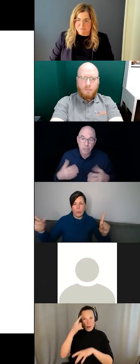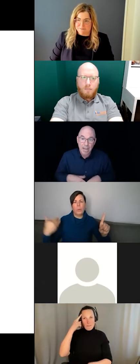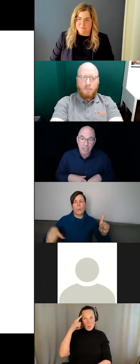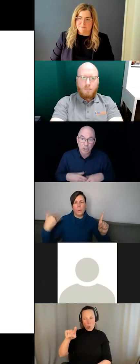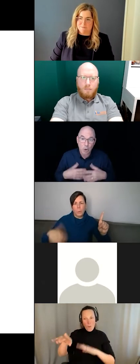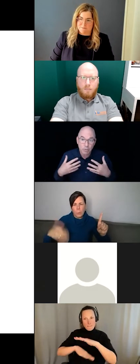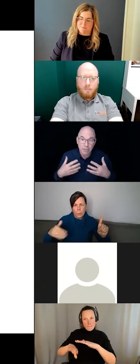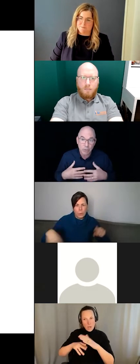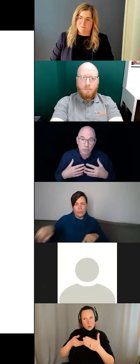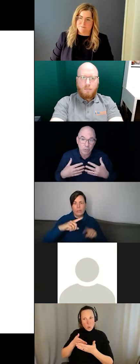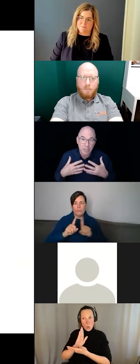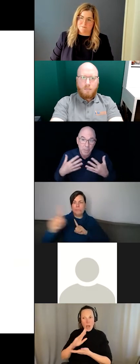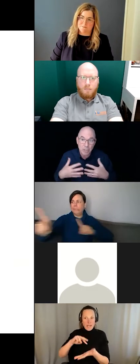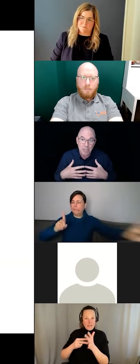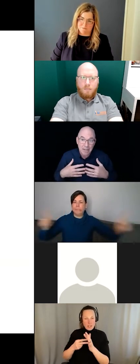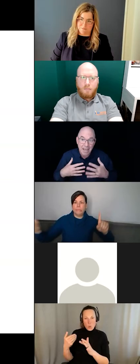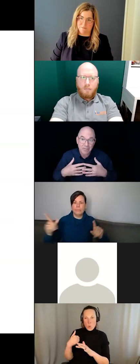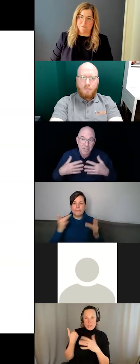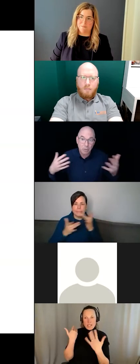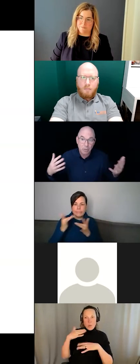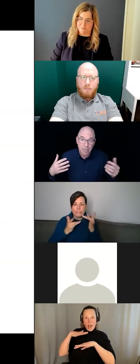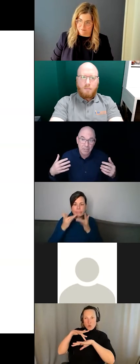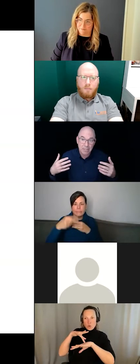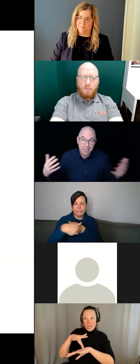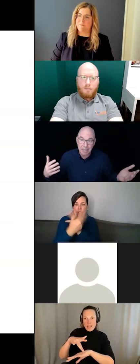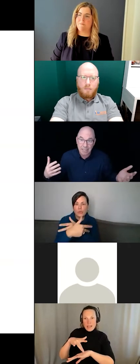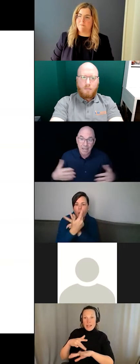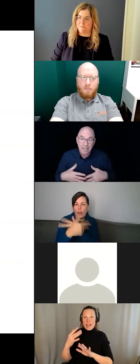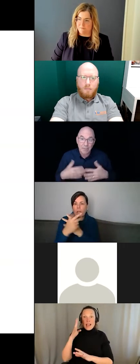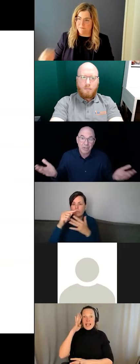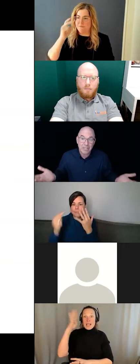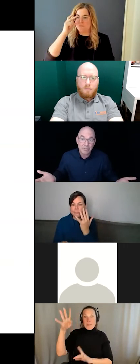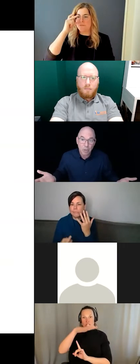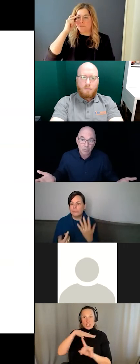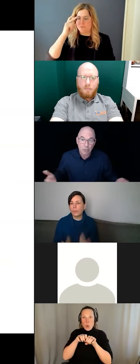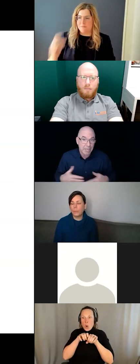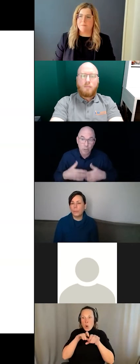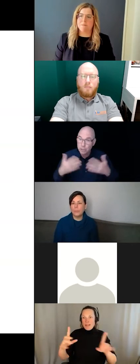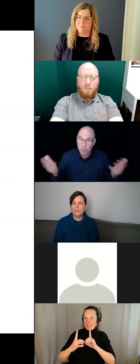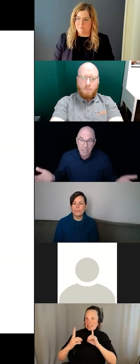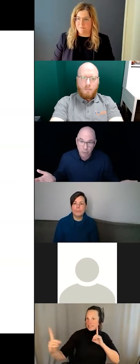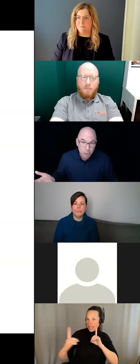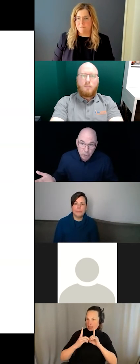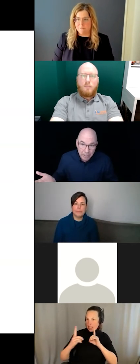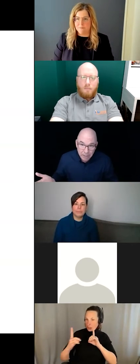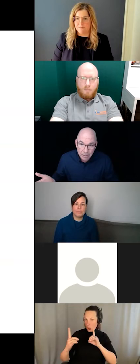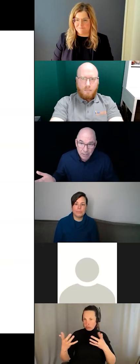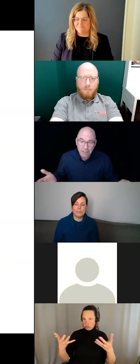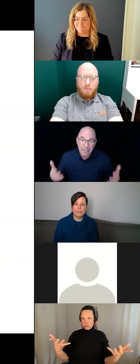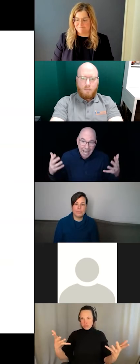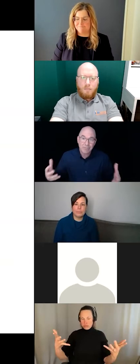l'interprétation tactile. Et ça, c'est leur droit de base. Ils doivent communiquer au travers du toucher. Et imaginez, durant COVID, d'avoir